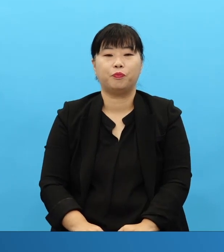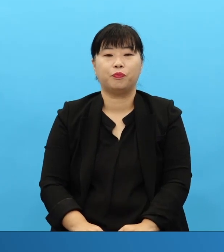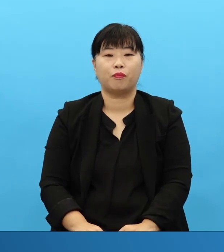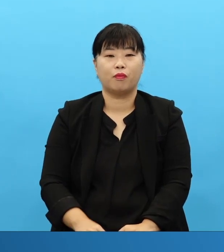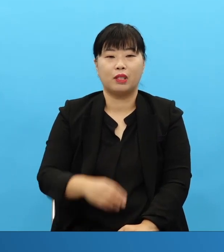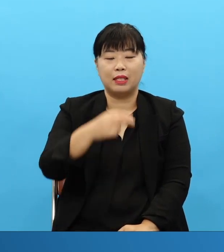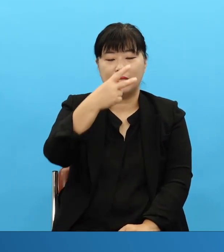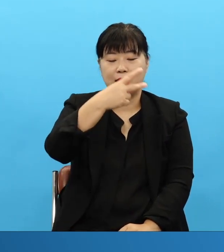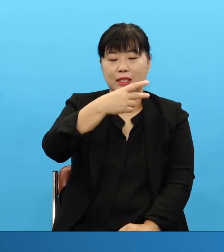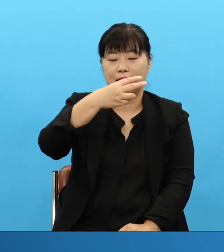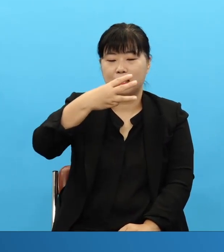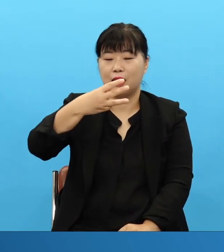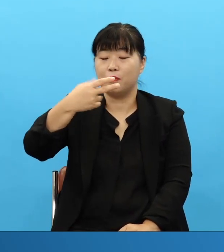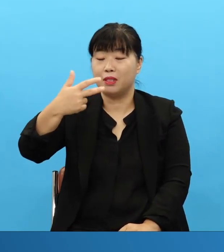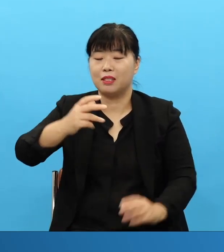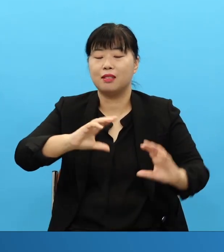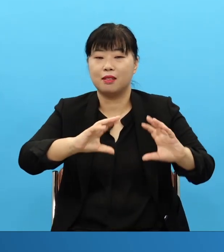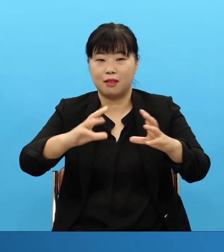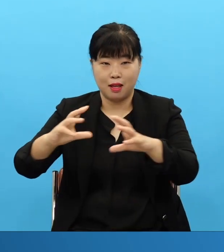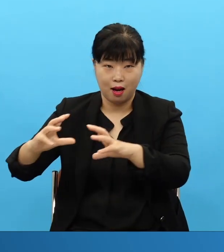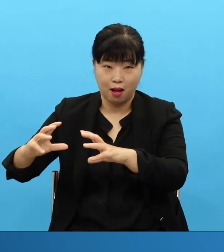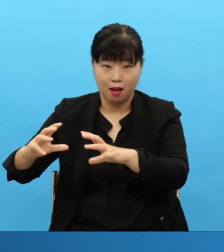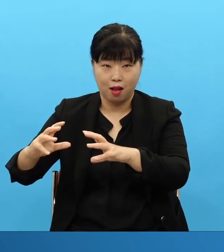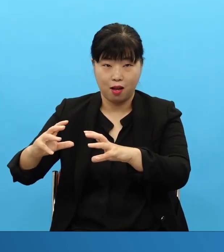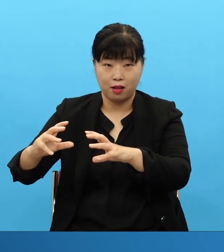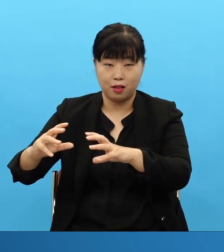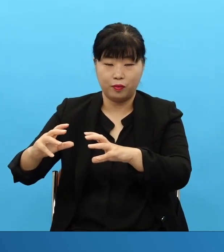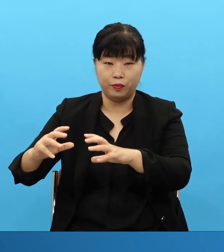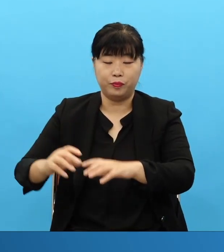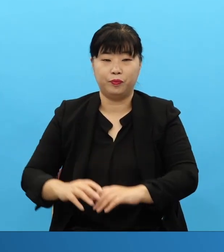237 나라 and the 237 nations.